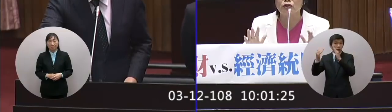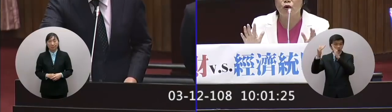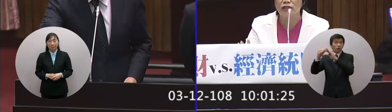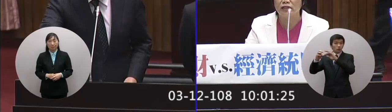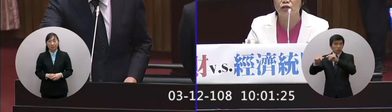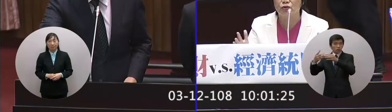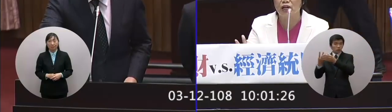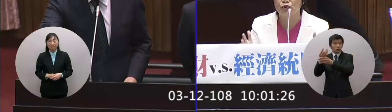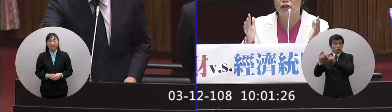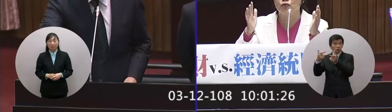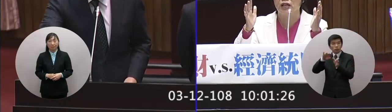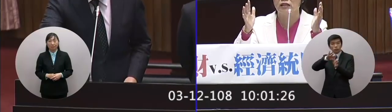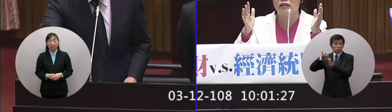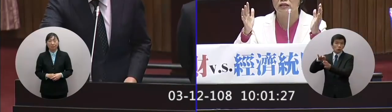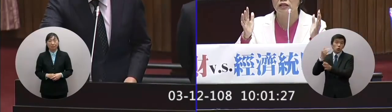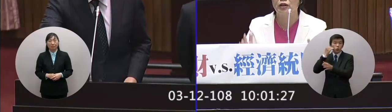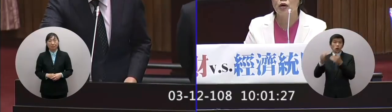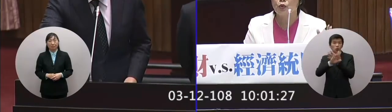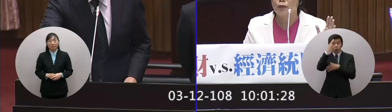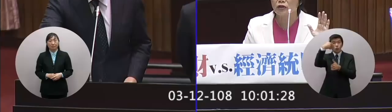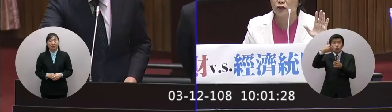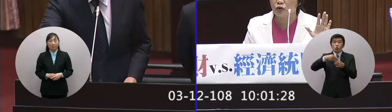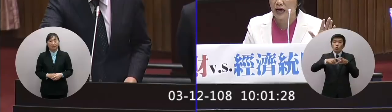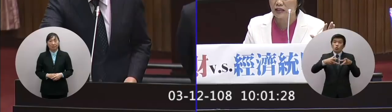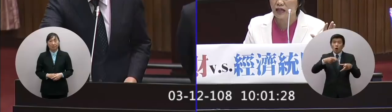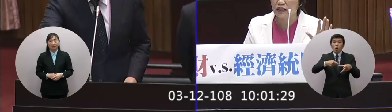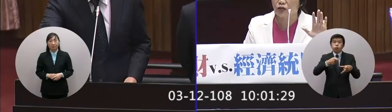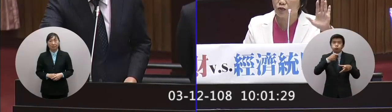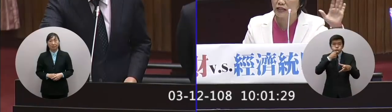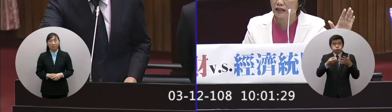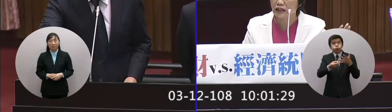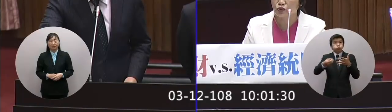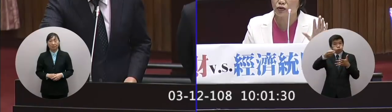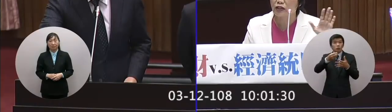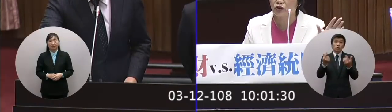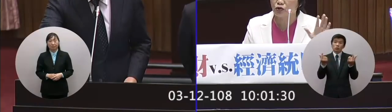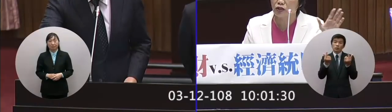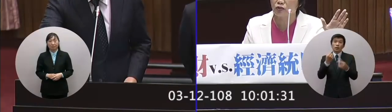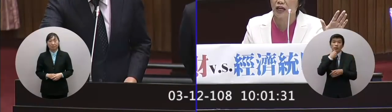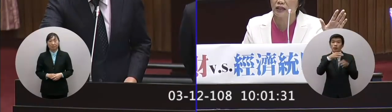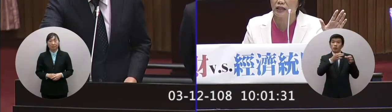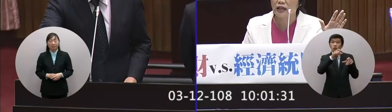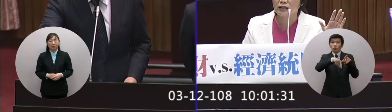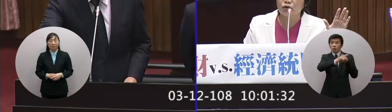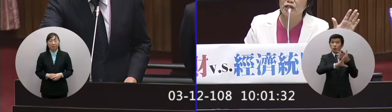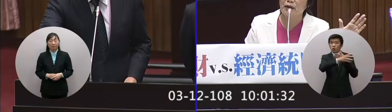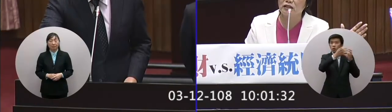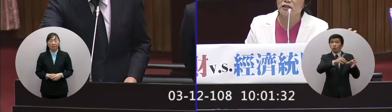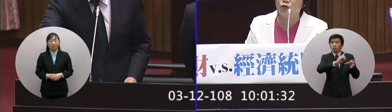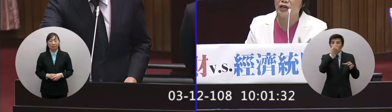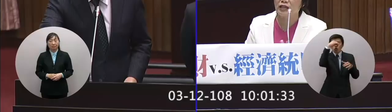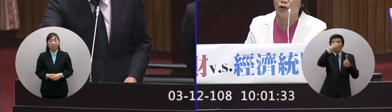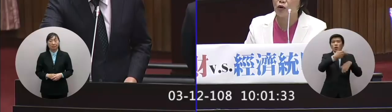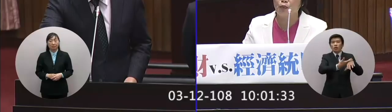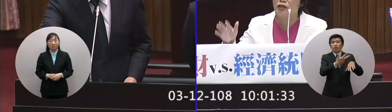其实传统产业如果他愿意助长升级，因为我们有很多台商在东南亚地区，他都是传统产业，他愿意把